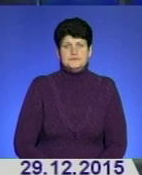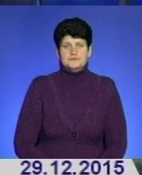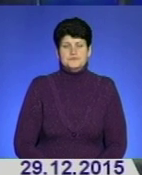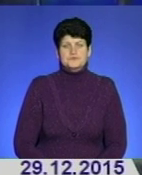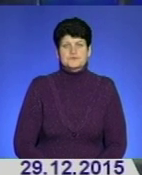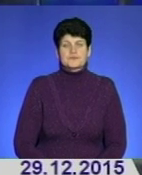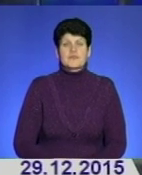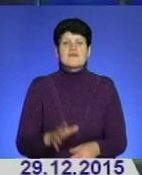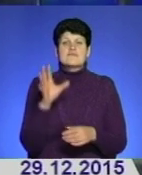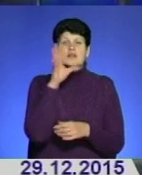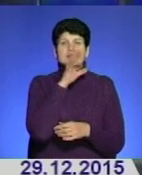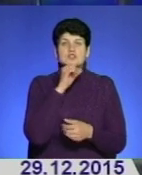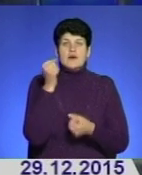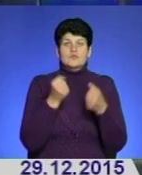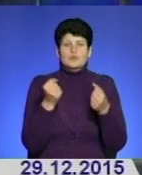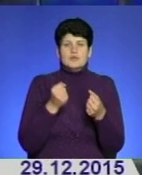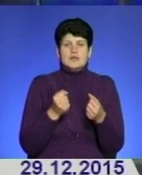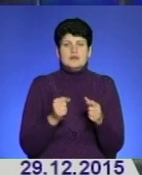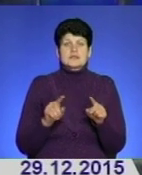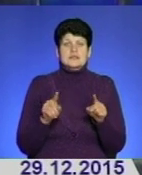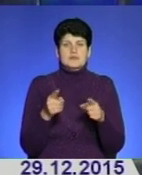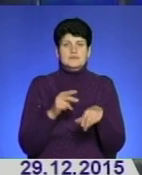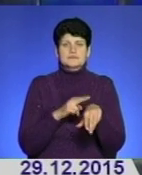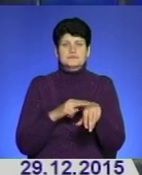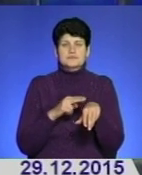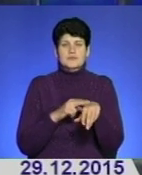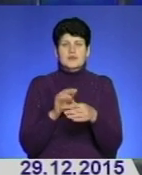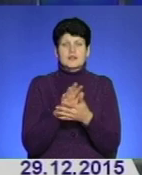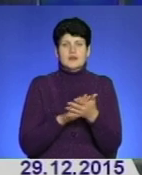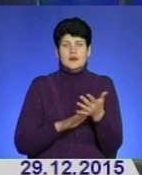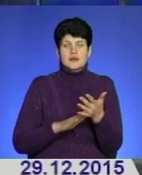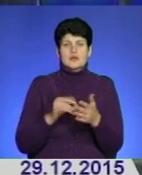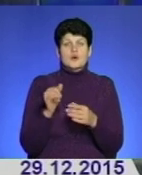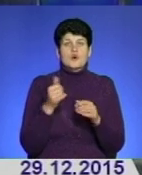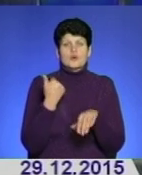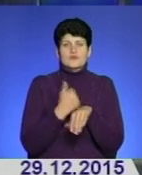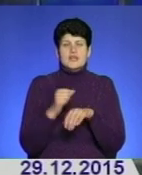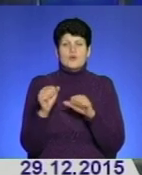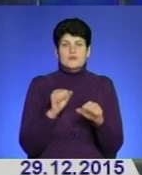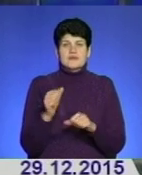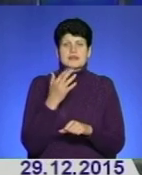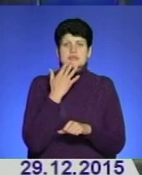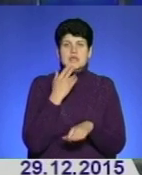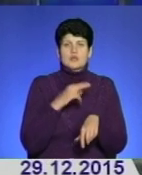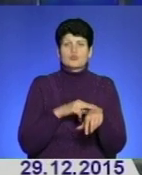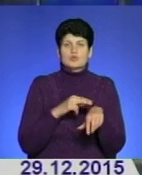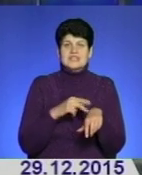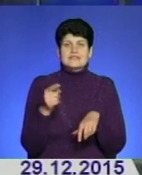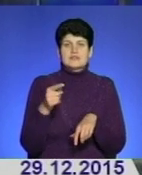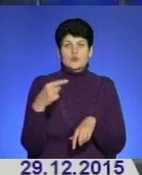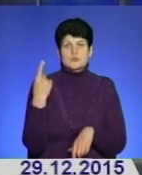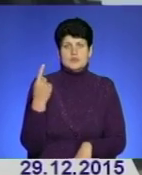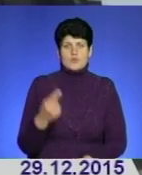Серійного викрадача автомобілів затримали тернопільські поліцейські. З подробицями сектор комунікації Головного управління Національної поліції України в Тернопільській